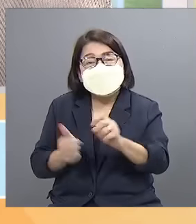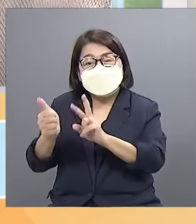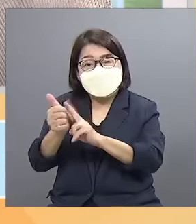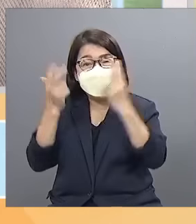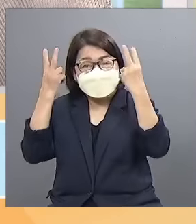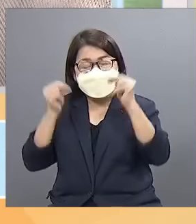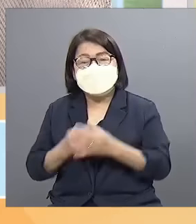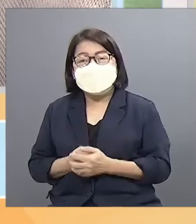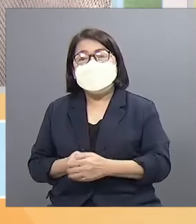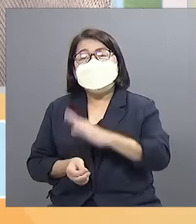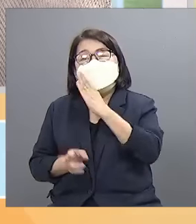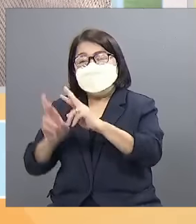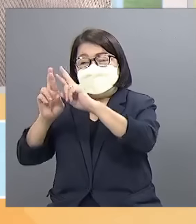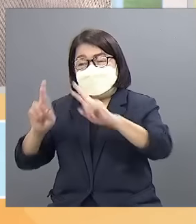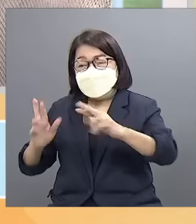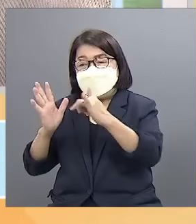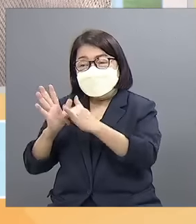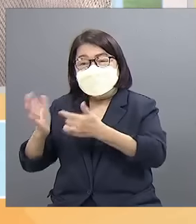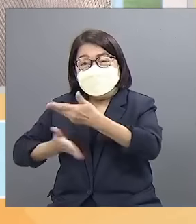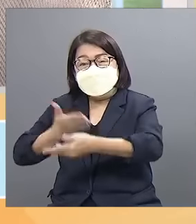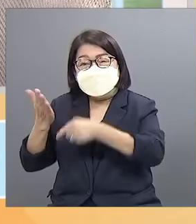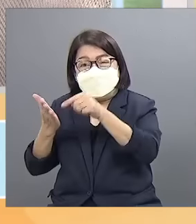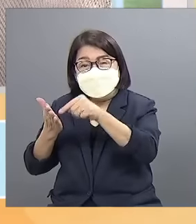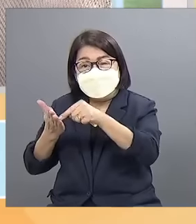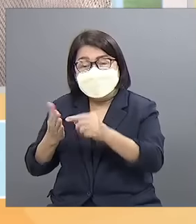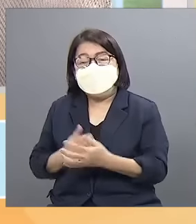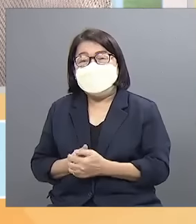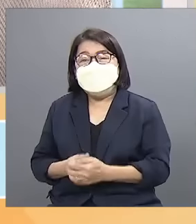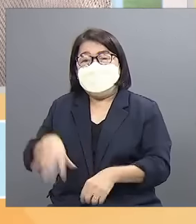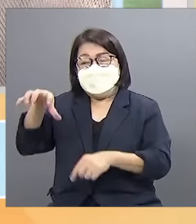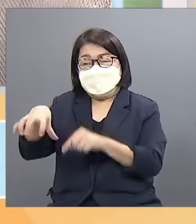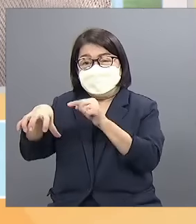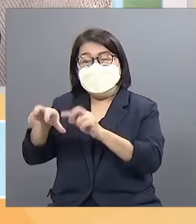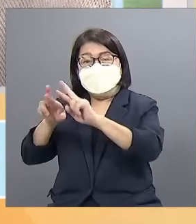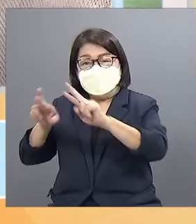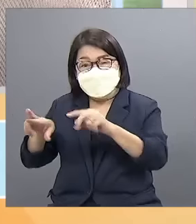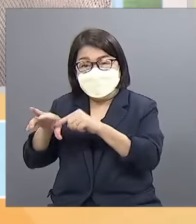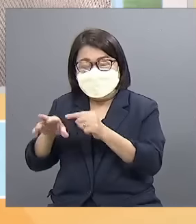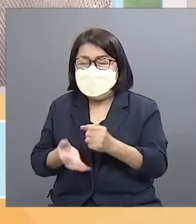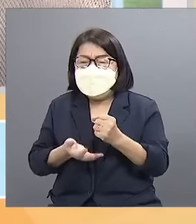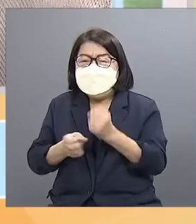านขายยาที่ได้ช่วยเหลือสำหรบคนที่เป็โวิด-19 มบทบาทยไบ้างคะ